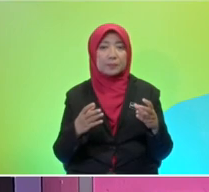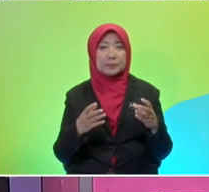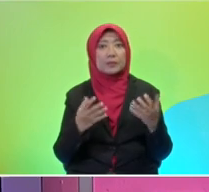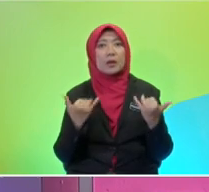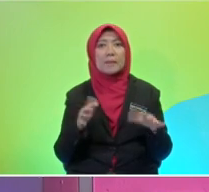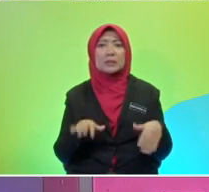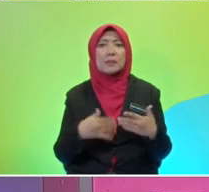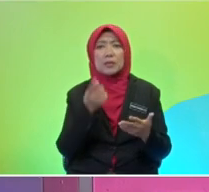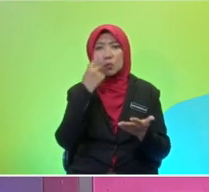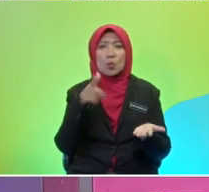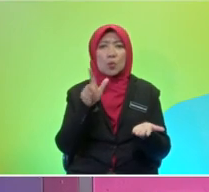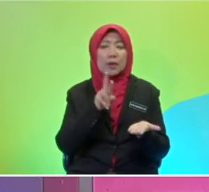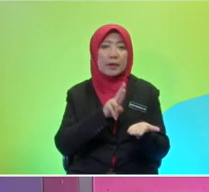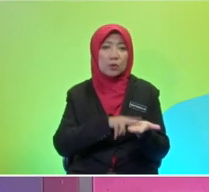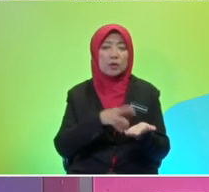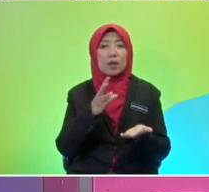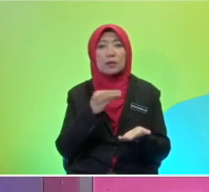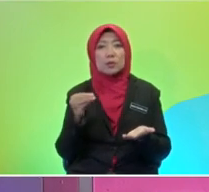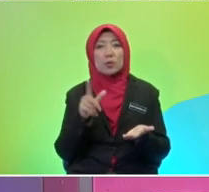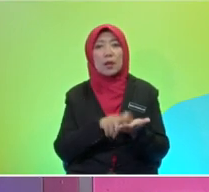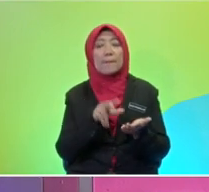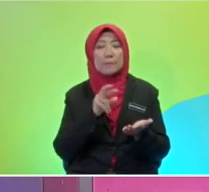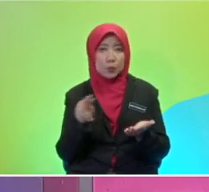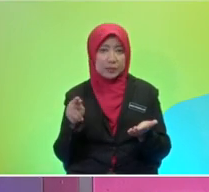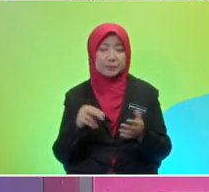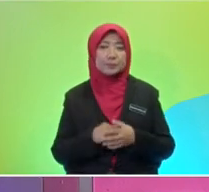pelaporan pencak Siran bilik dance